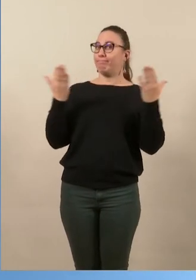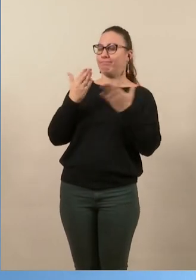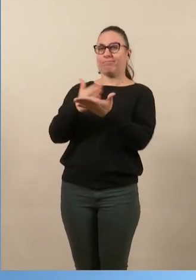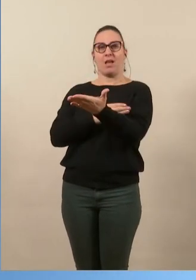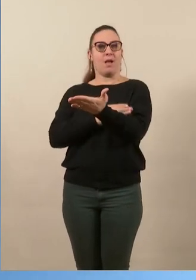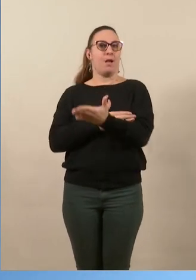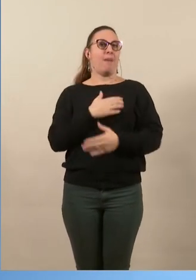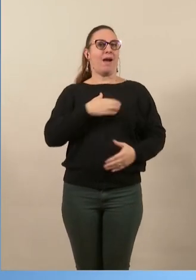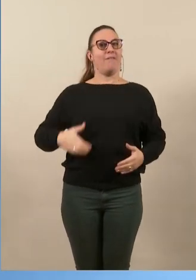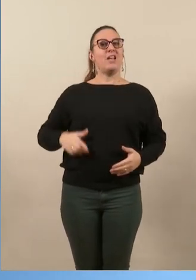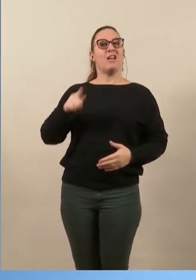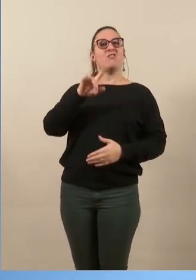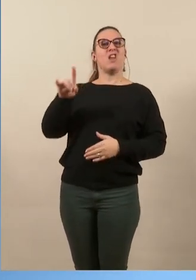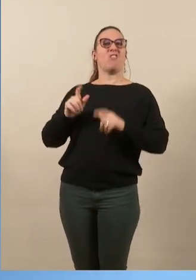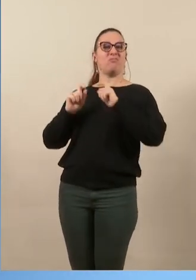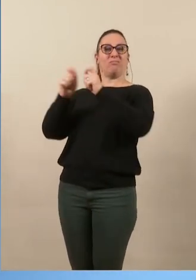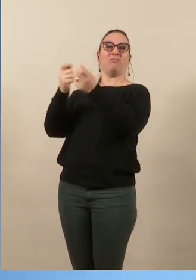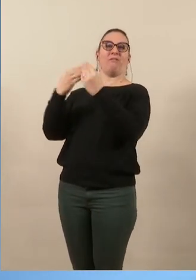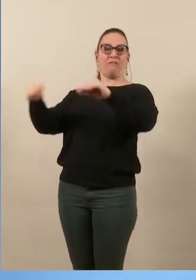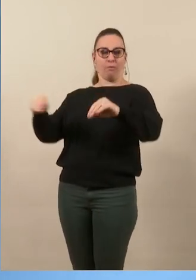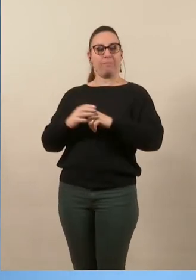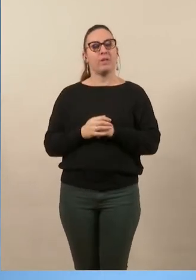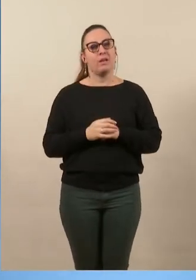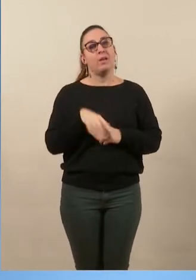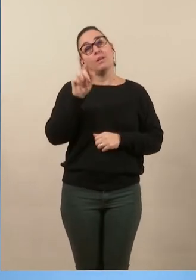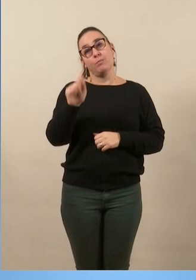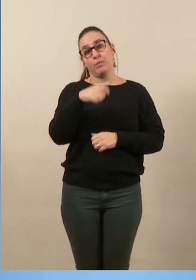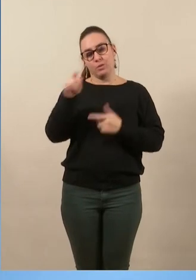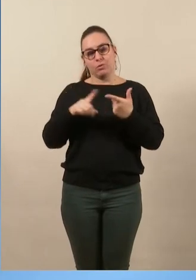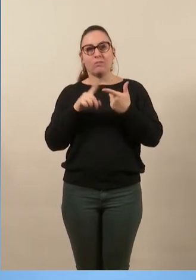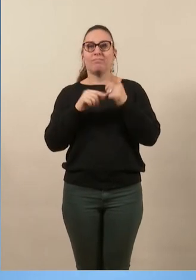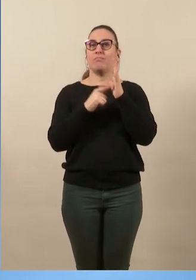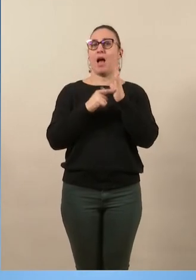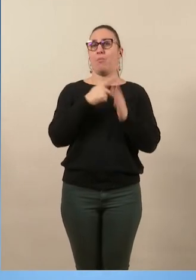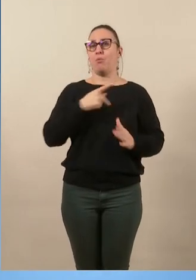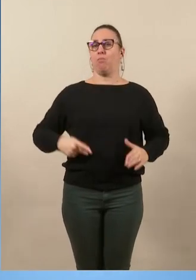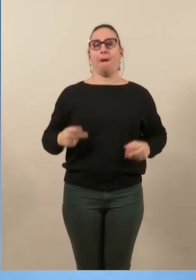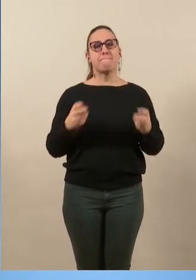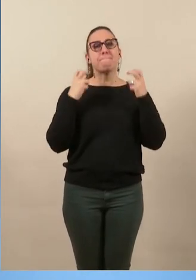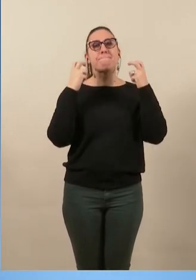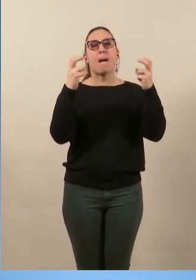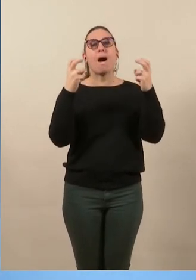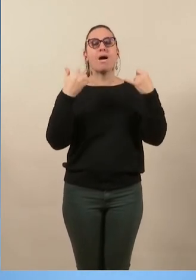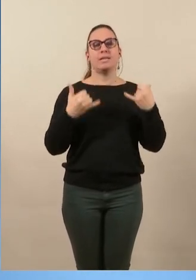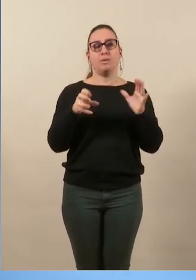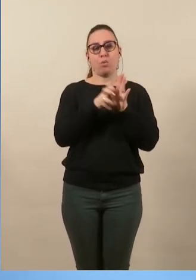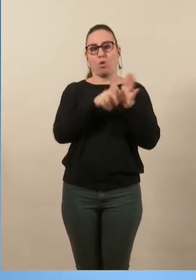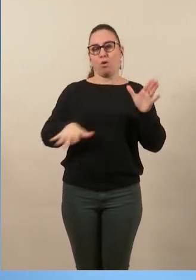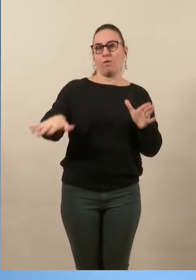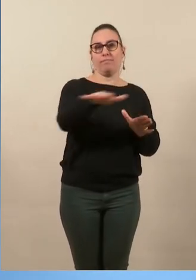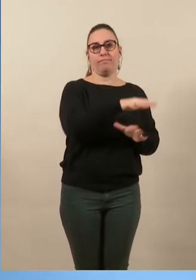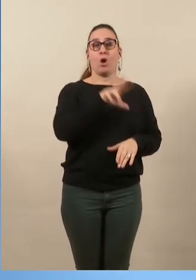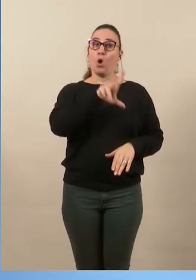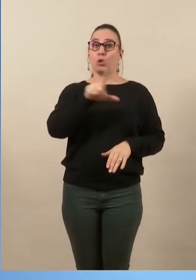de la ville de Grenoble de grenoblehitat d'une part et bien sûr l'augmentation des impôts fonciers pour les propriétaires fonciers de Grenoble à